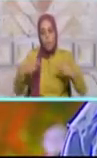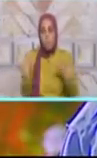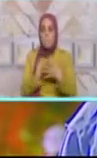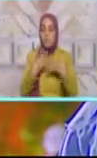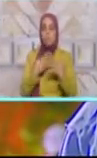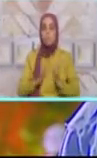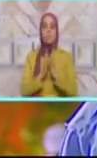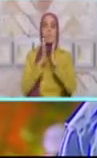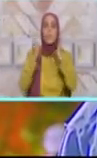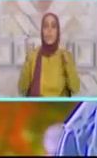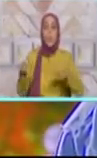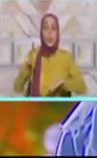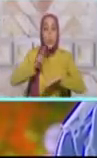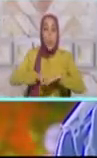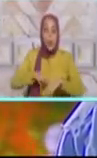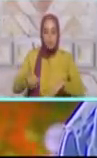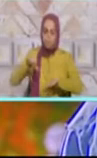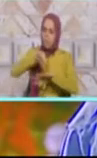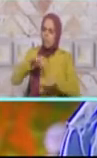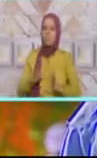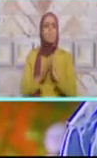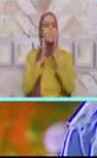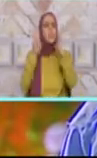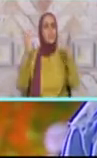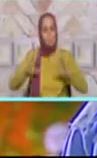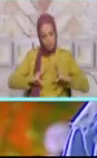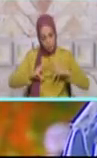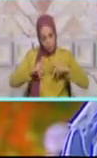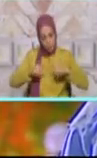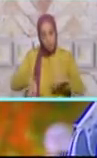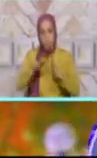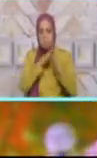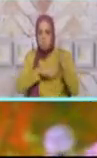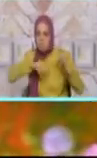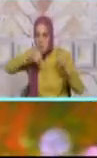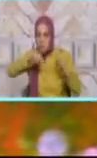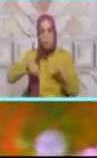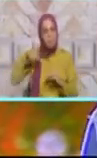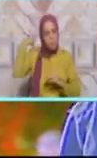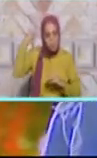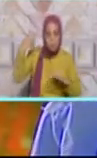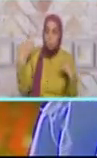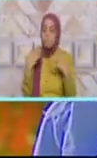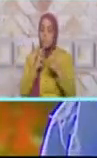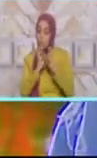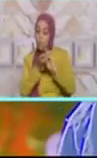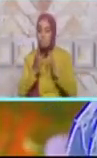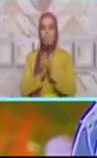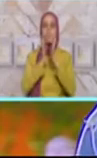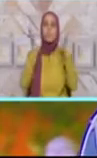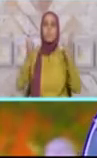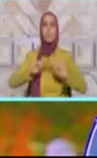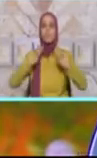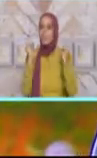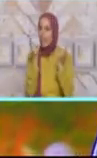ضخم جدا وهو مجمع مصانع تطوير الرمال السوداء، وده من المشروعات العظيمة جدا واللي الدول